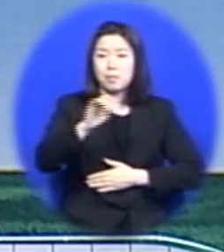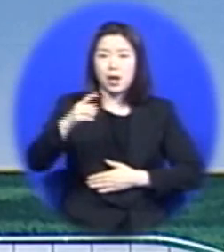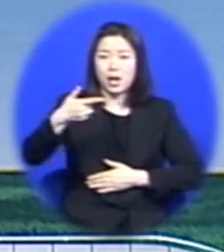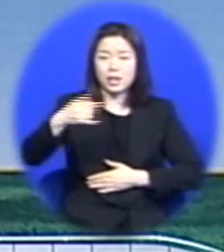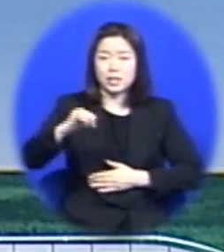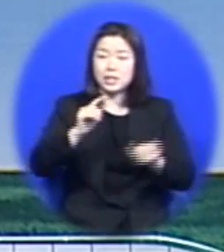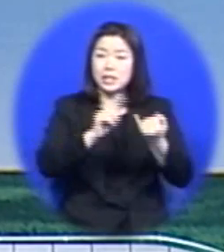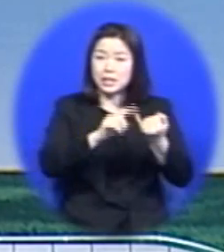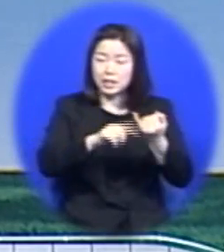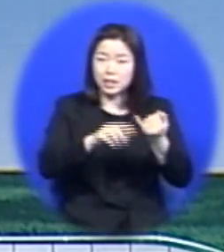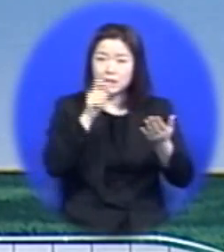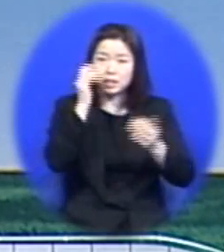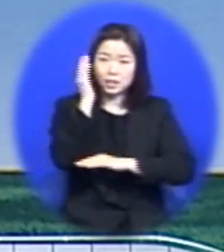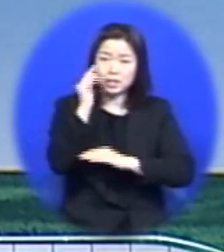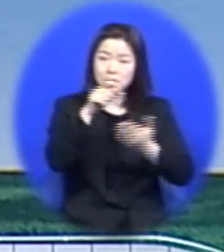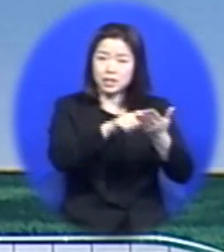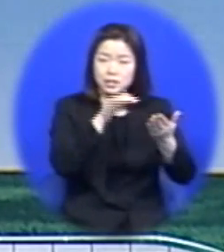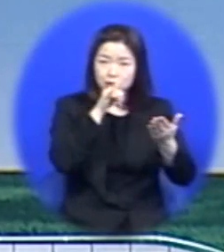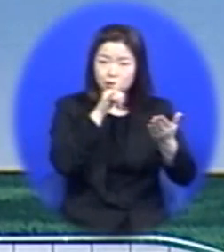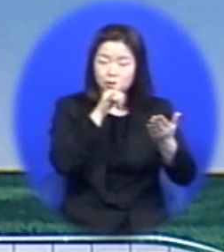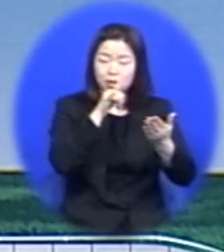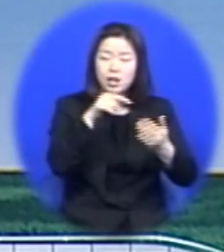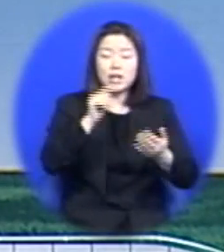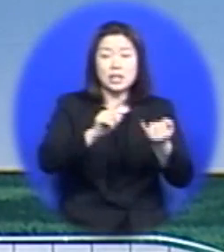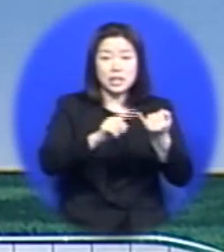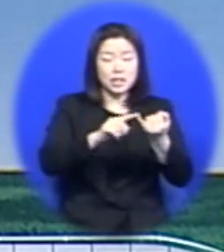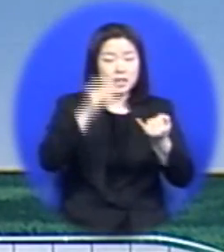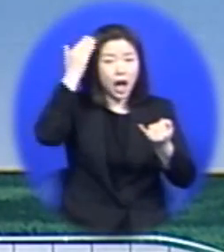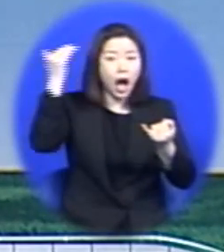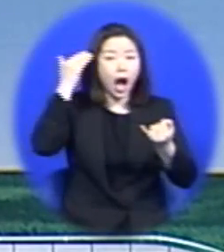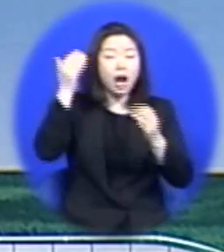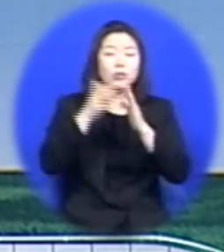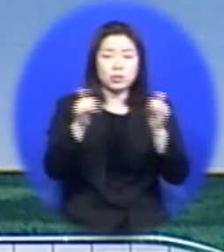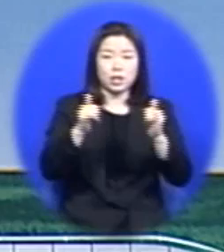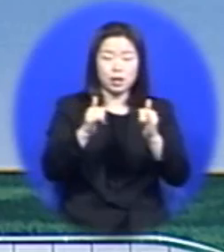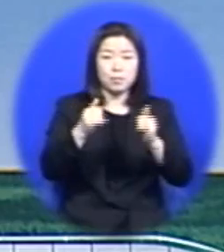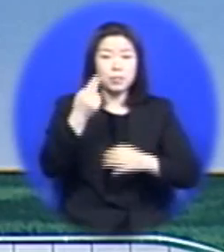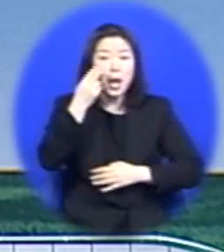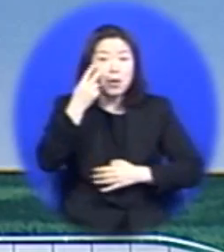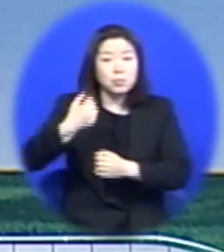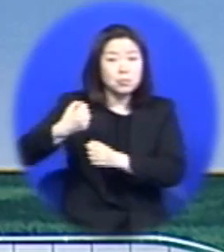그 여인은 한국 사람이었습니다. 미군 군인과